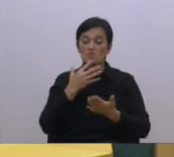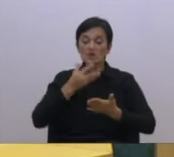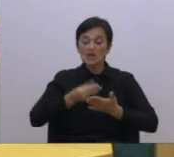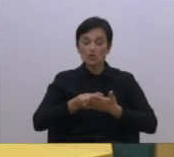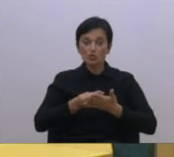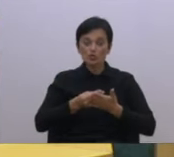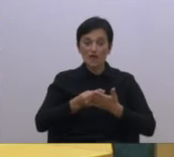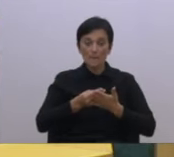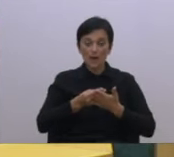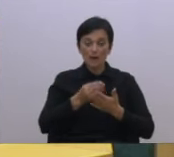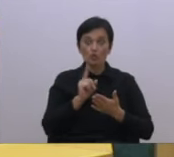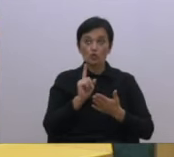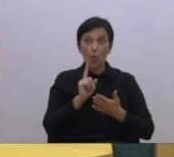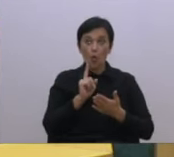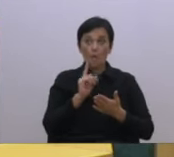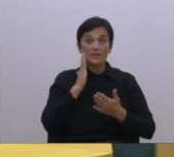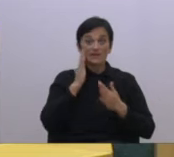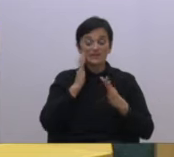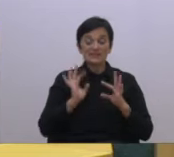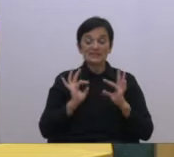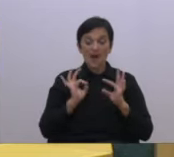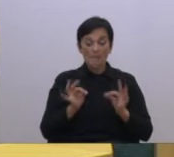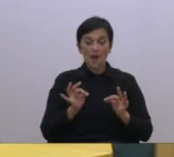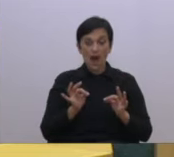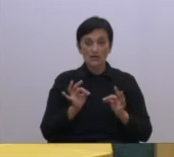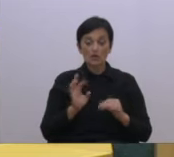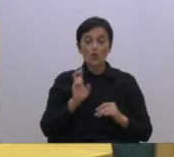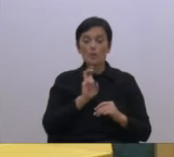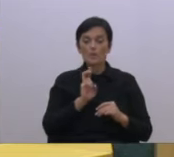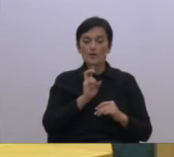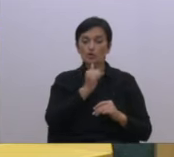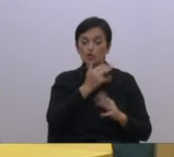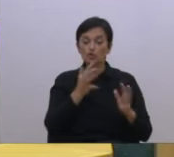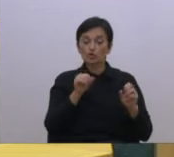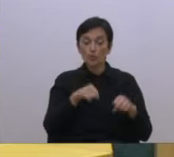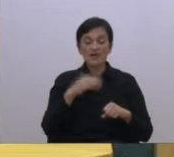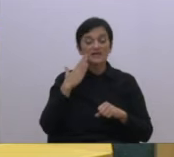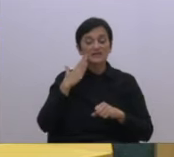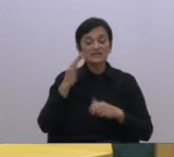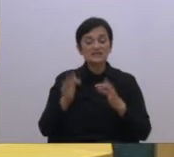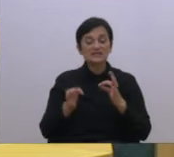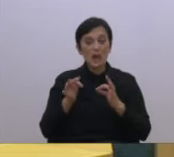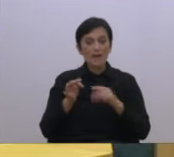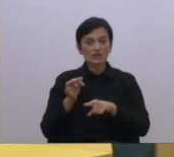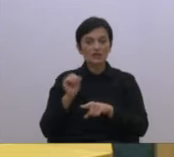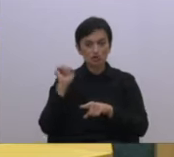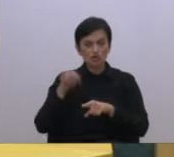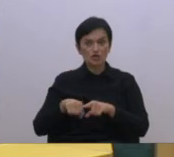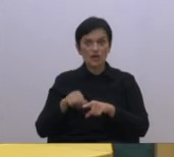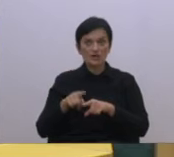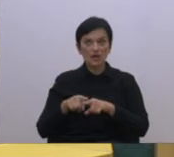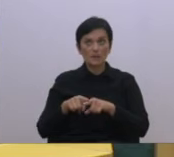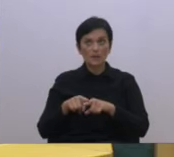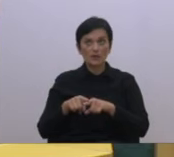აქ ტერმინი, რომ სამართლებრივად ბიოლოგიურად შეუძლებელია, თუმცა სამართლებრივად შეიძლება,